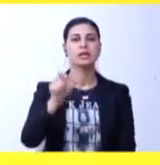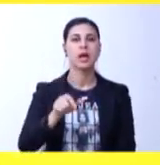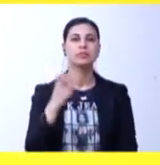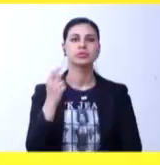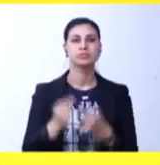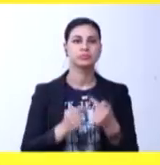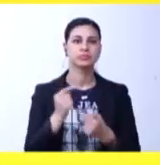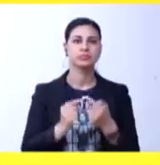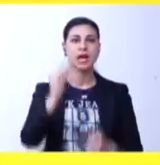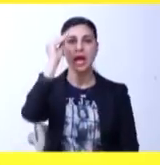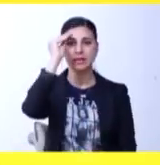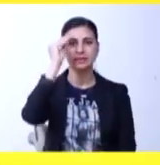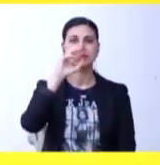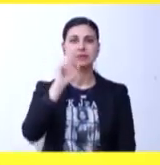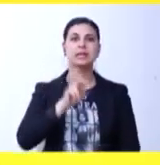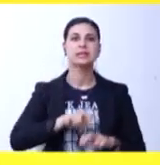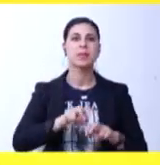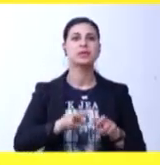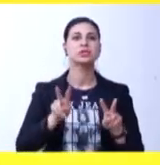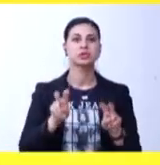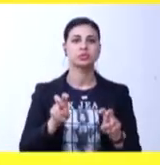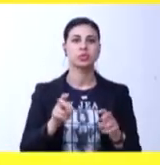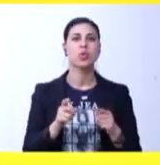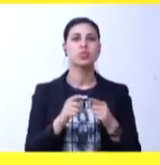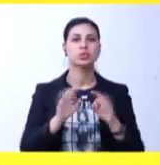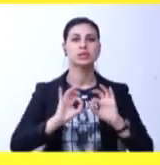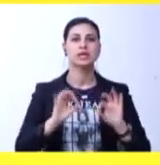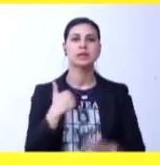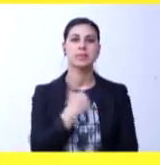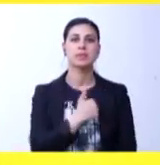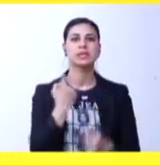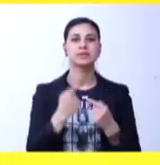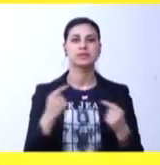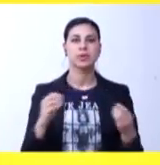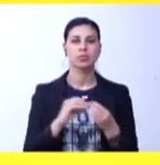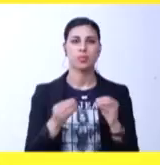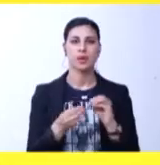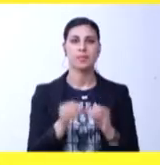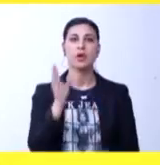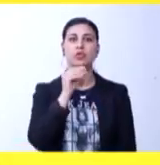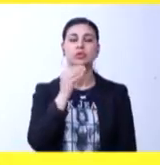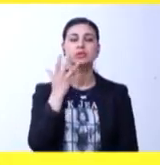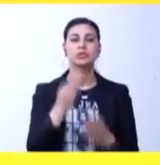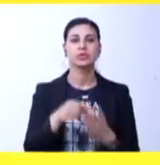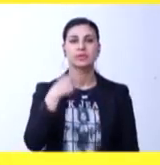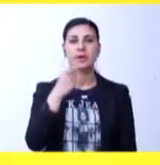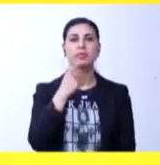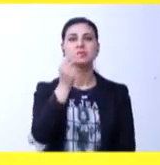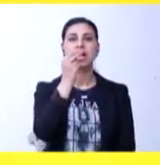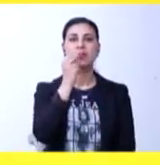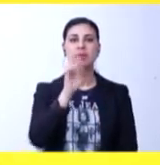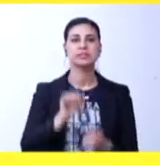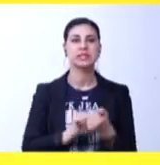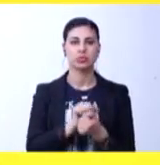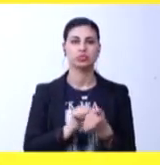დამკვიდრებულ აზრს და ვცდილობთ სამედიცინო კუთხით ავხსნათ ესა თუ ის პრობლემა. როდესაც ჩვენ ვლაპარაკობთ საკვების